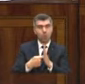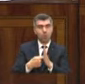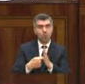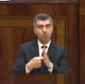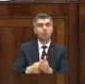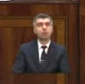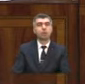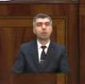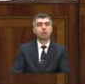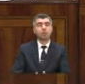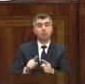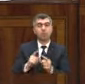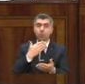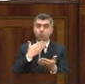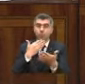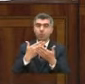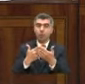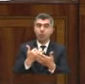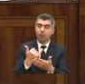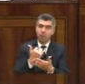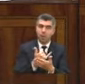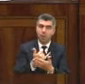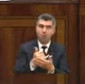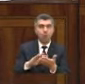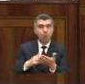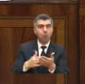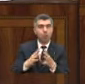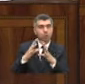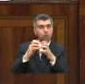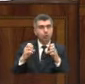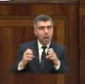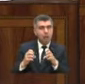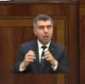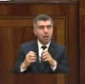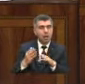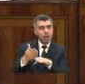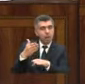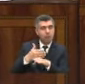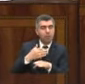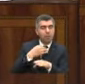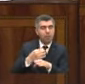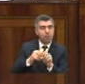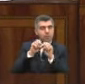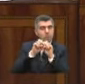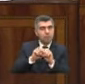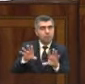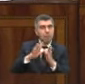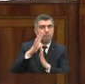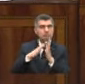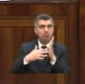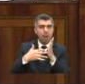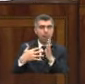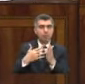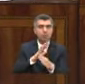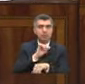لابد أن أتقدم إليكم بالشكر الجزيل على هذه المعطيات اللي زودتنا بها فيما يتعلق بتعميم برنامج الحماية